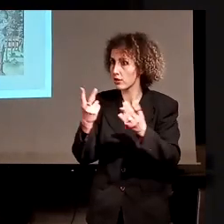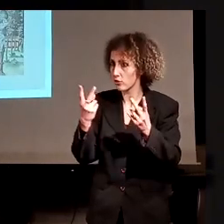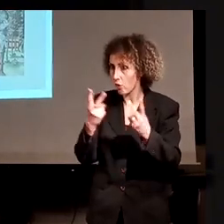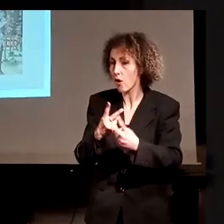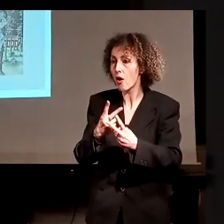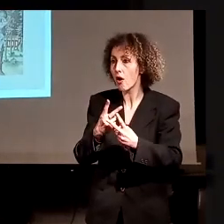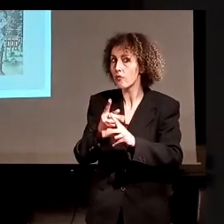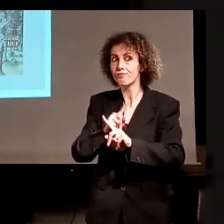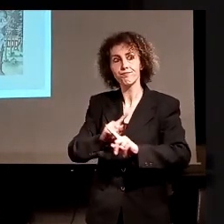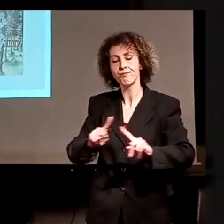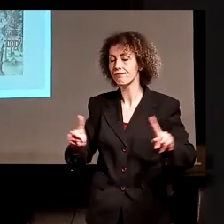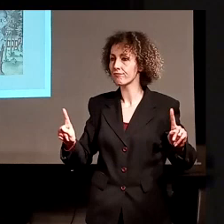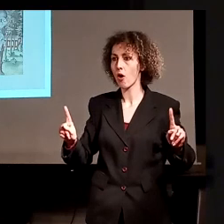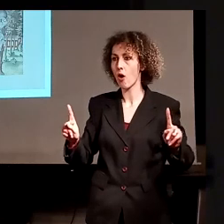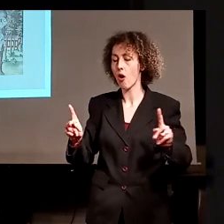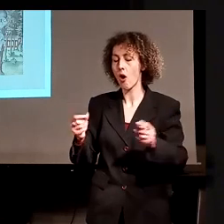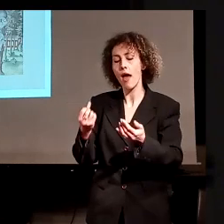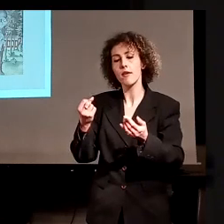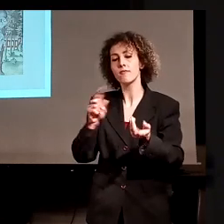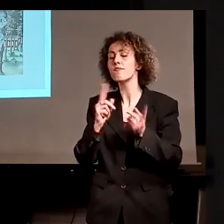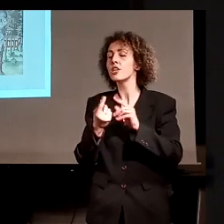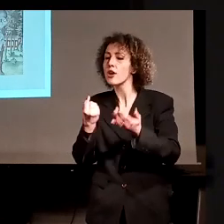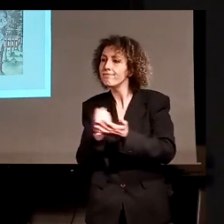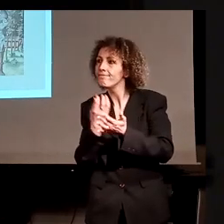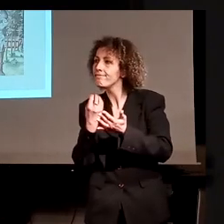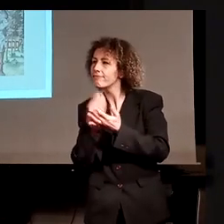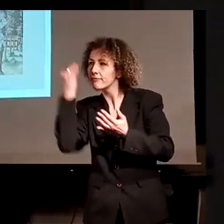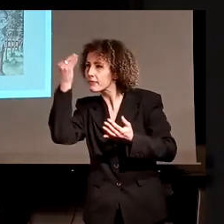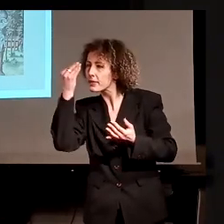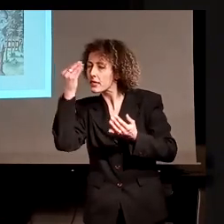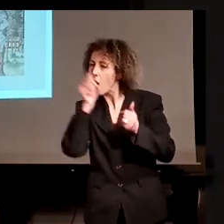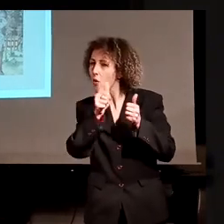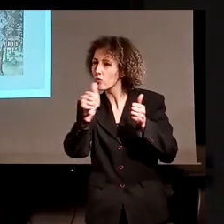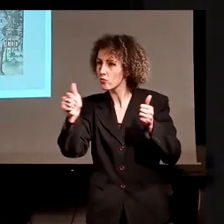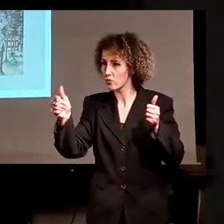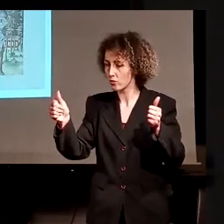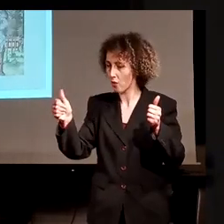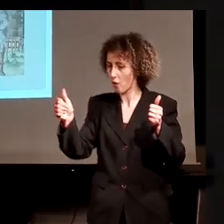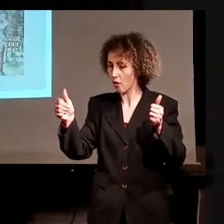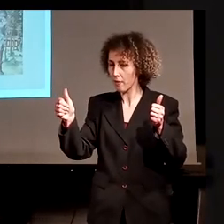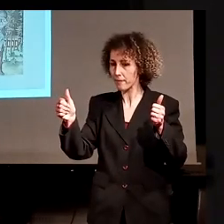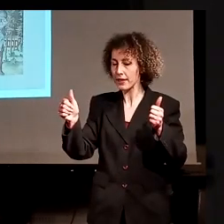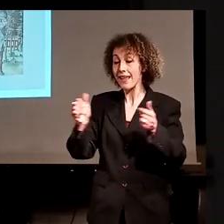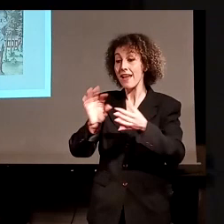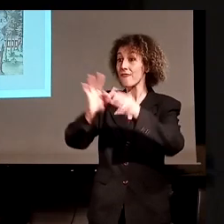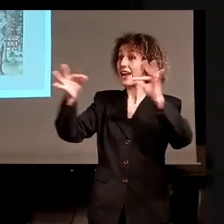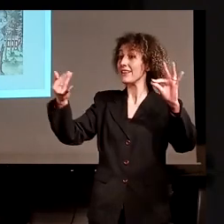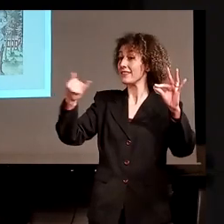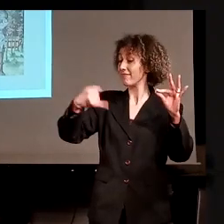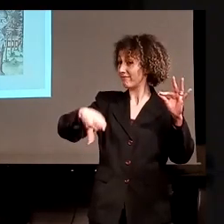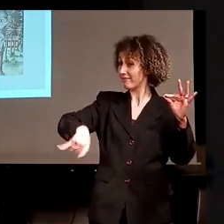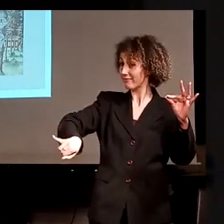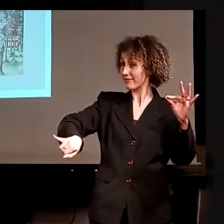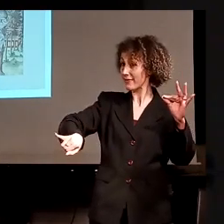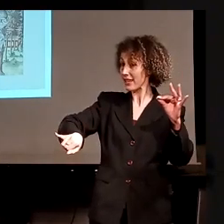si è avvenuto le clausole finali esempio il consiglio del presente avvertimento